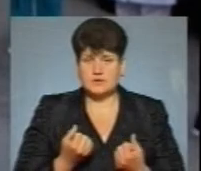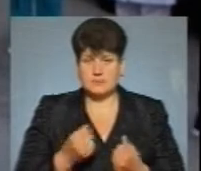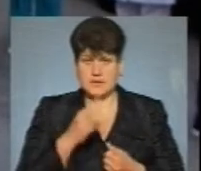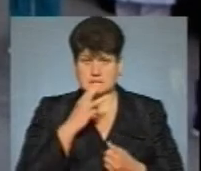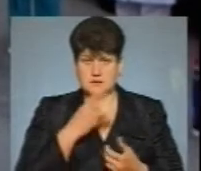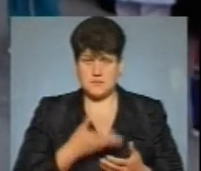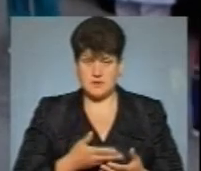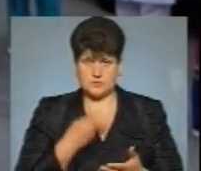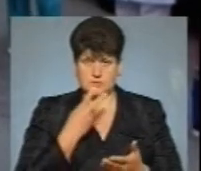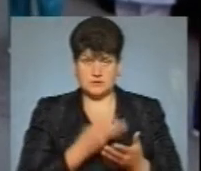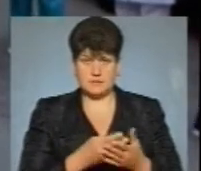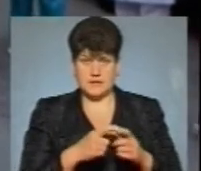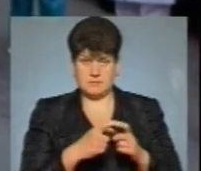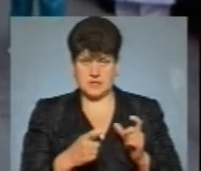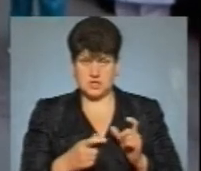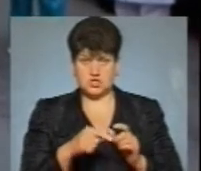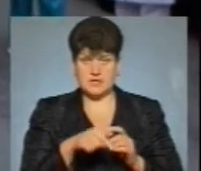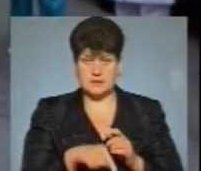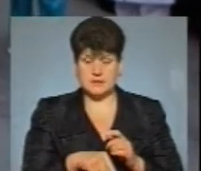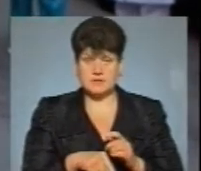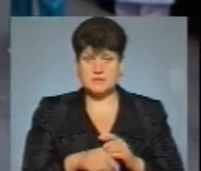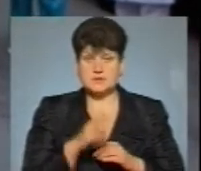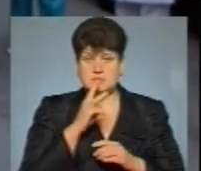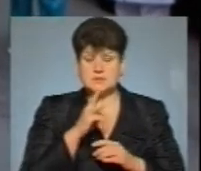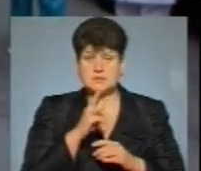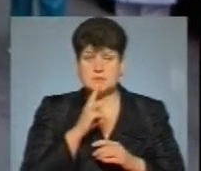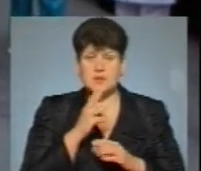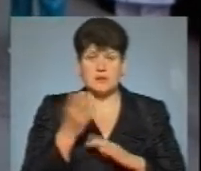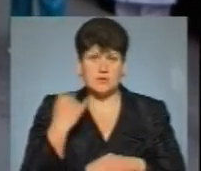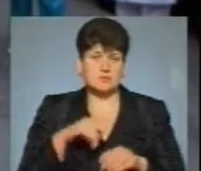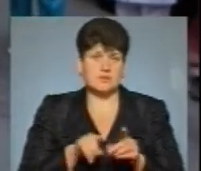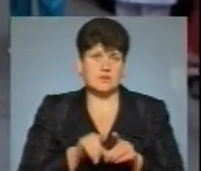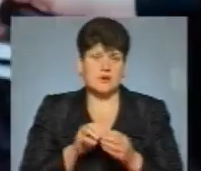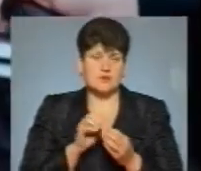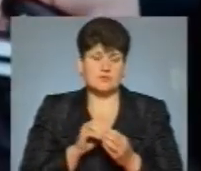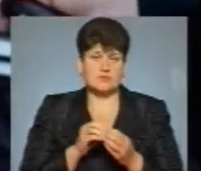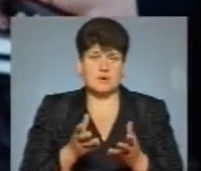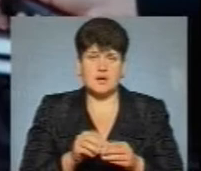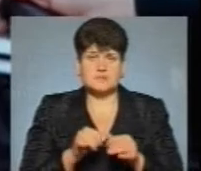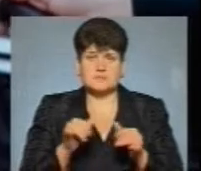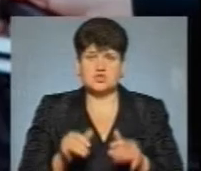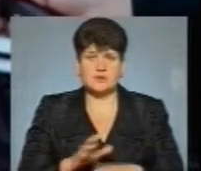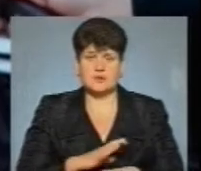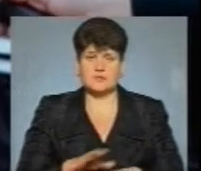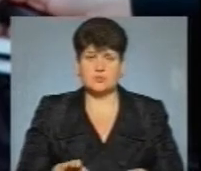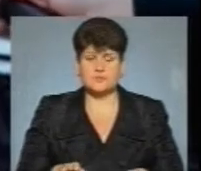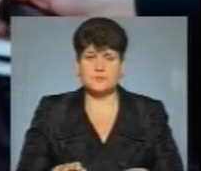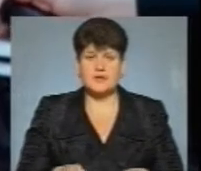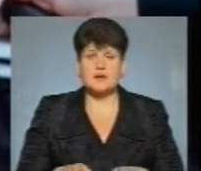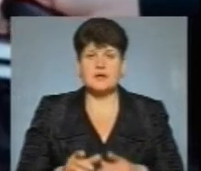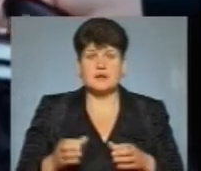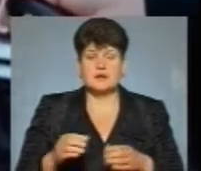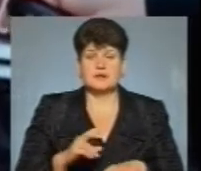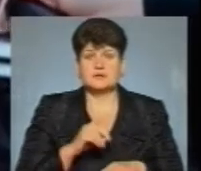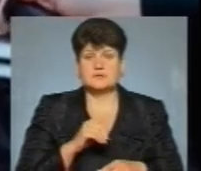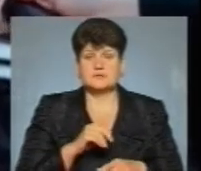зарплату, отримали платіжки і зарплата попередня. Тобто збільшення ніякого в нас практично не було. Фельдшерка виїзної бригади